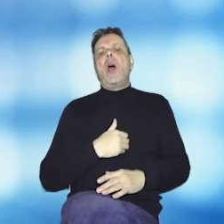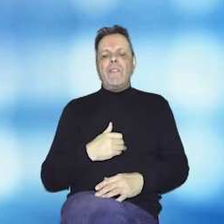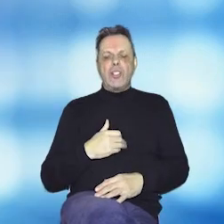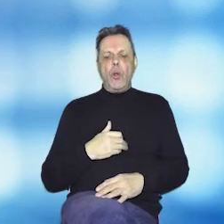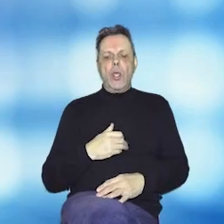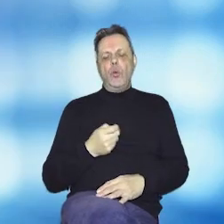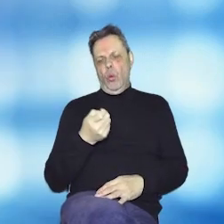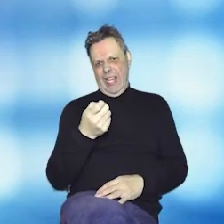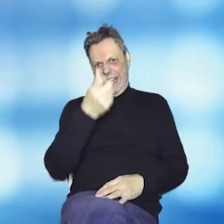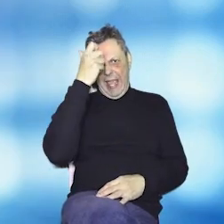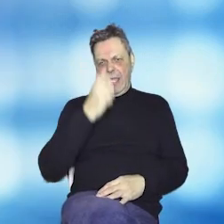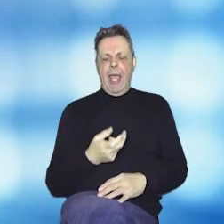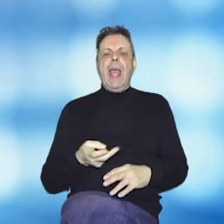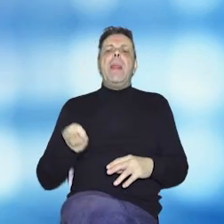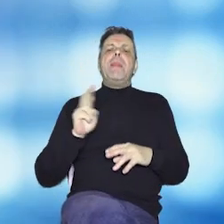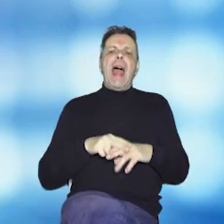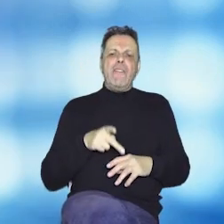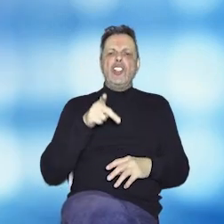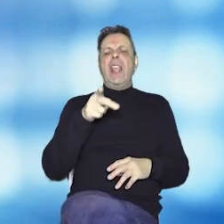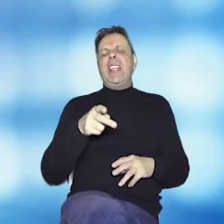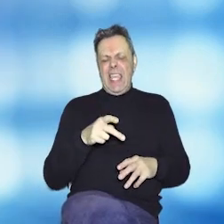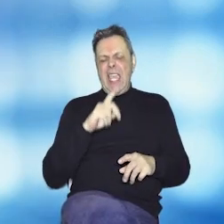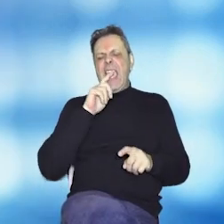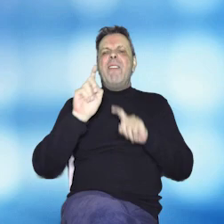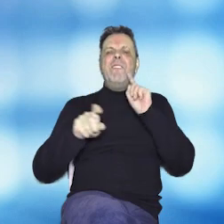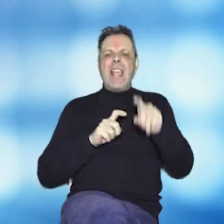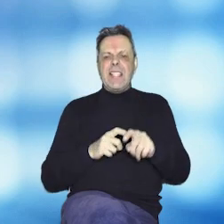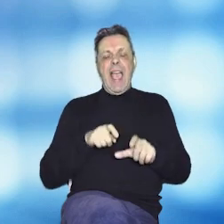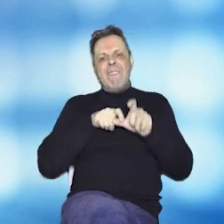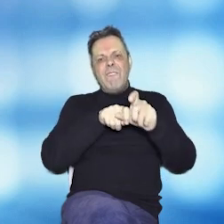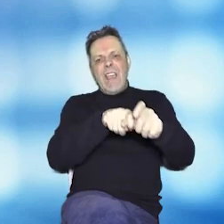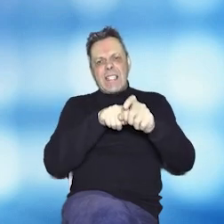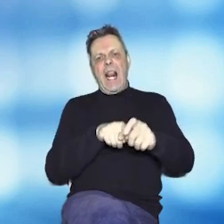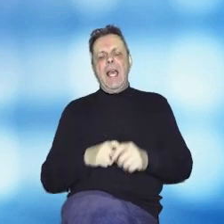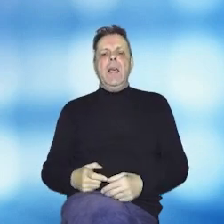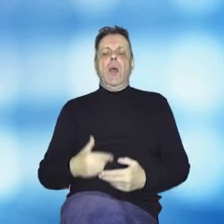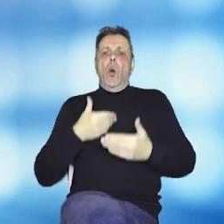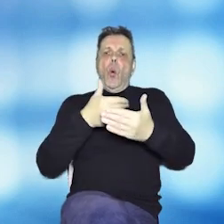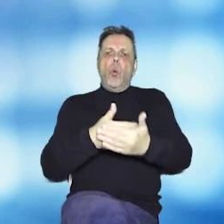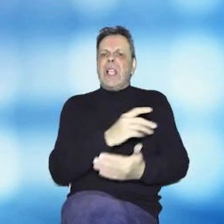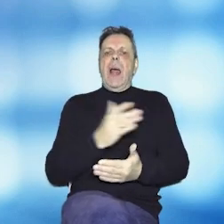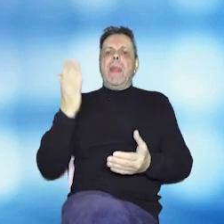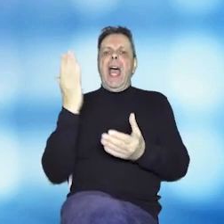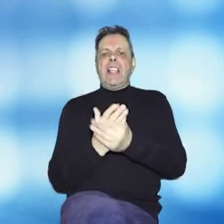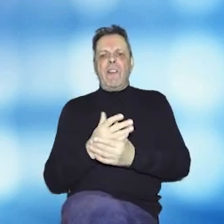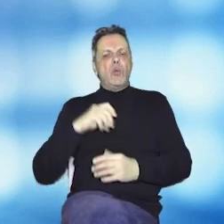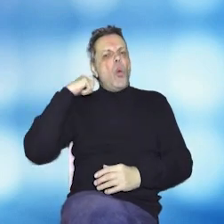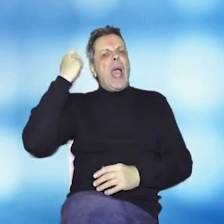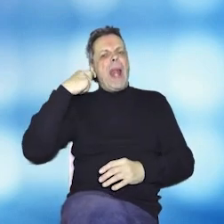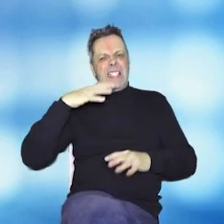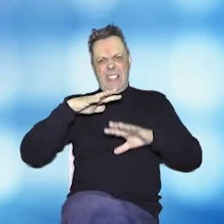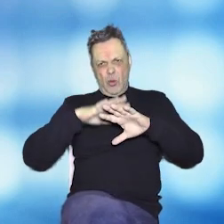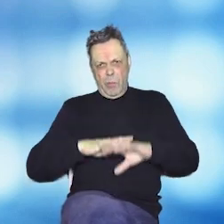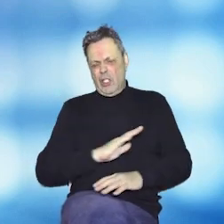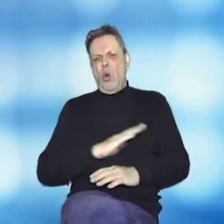na sreću rijetke. Najveća većina tih parazitarnih infekcija vezana je uz neadekvatnu kanalizacijsku